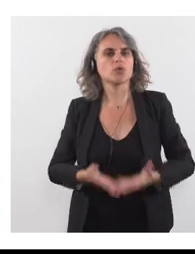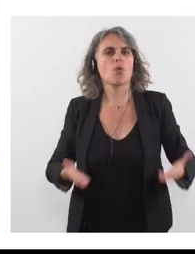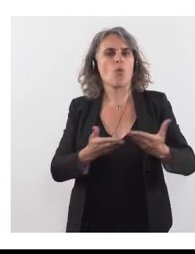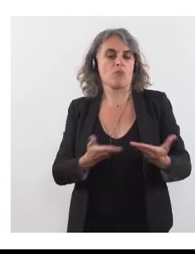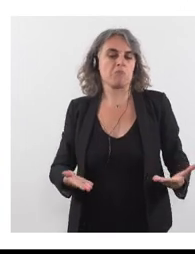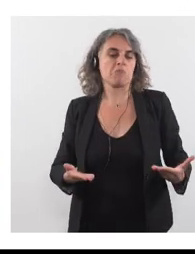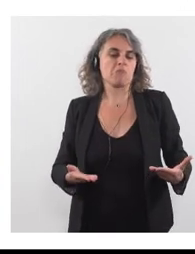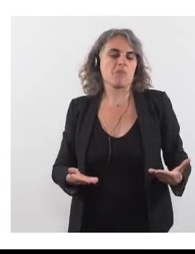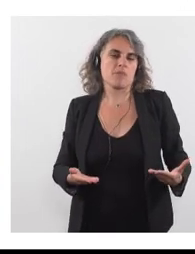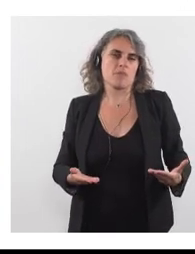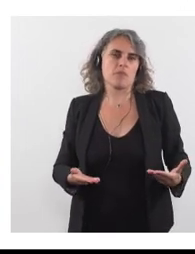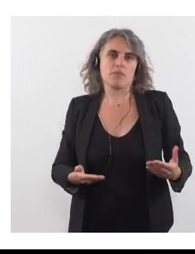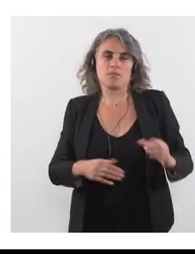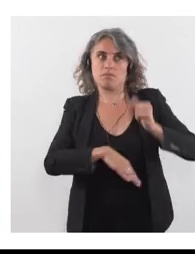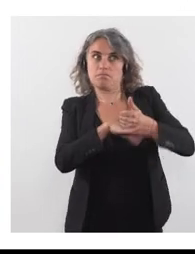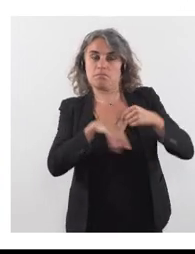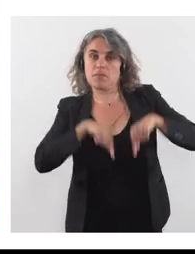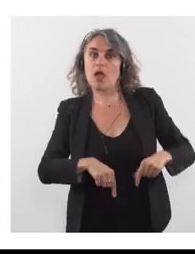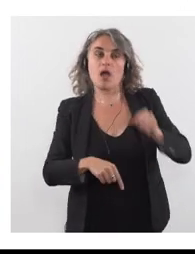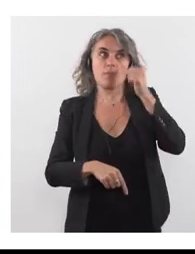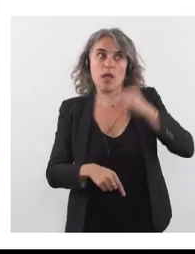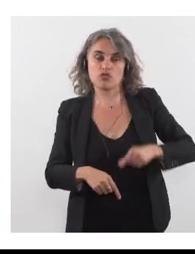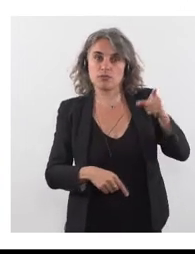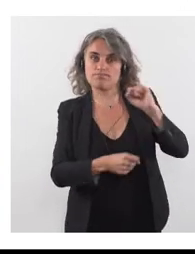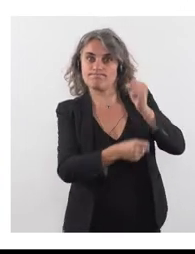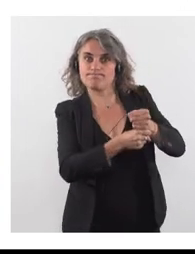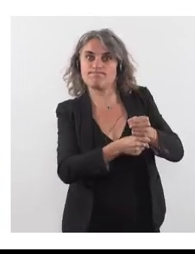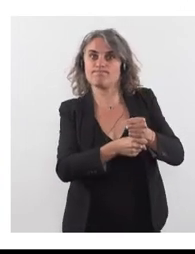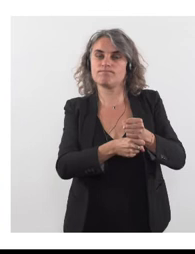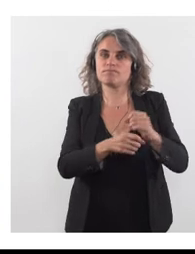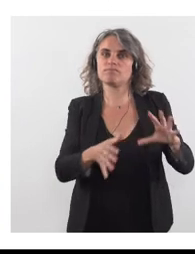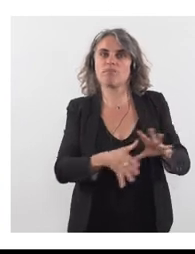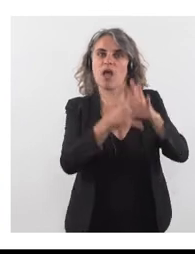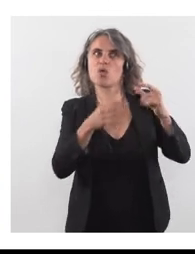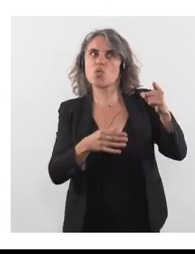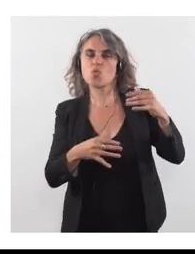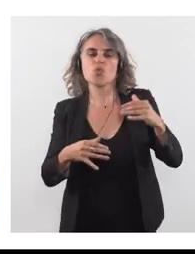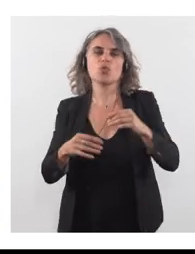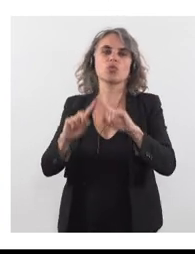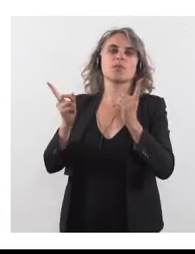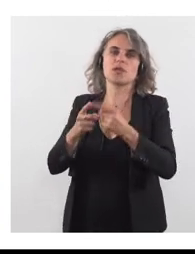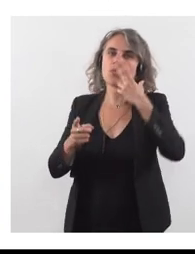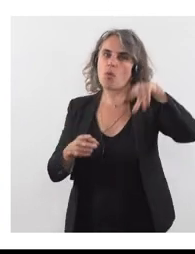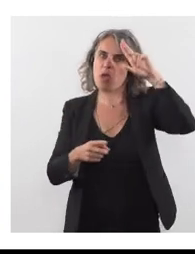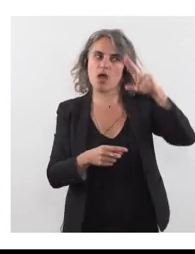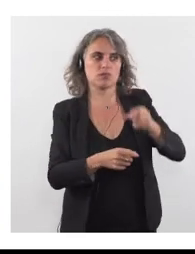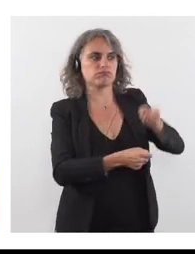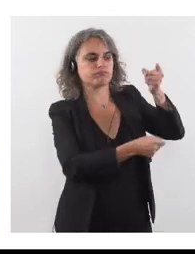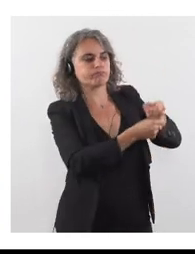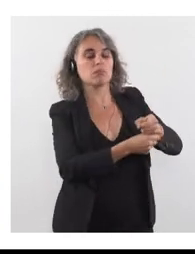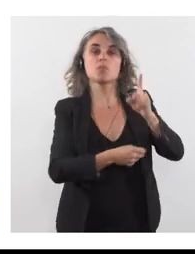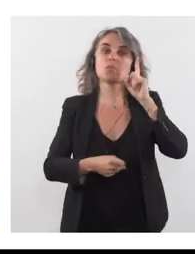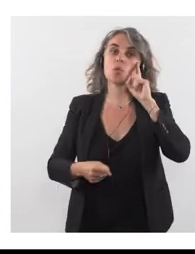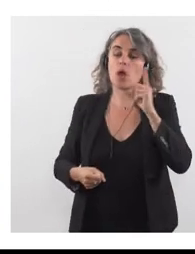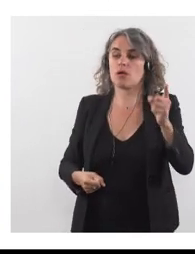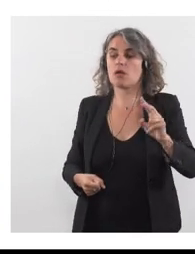la Belgique a été sanctionnée ou stigmatisée ou condamnée par le Comité européen parce qu'il n'y avait